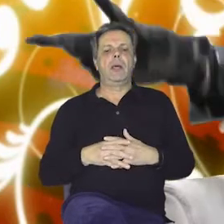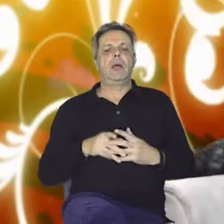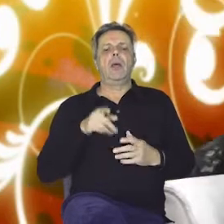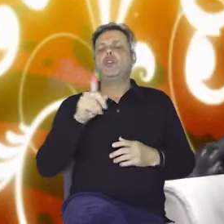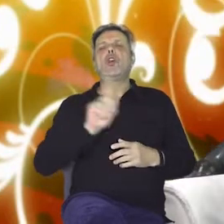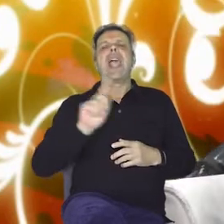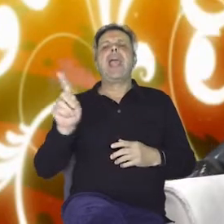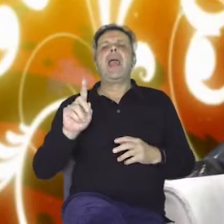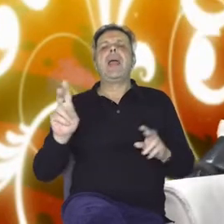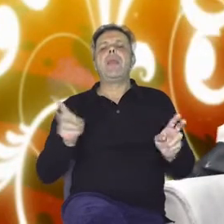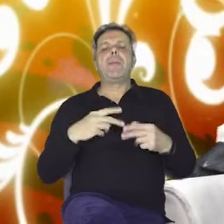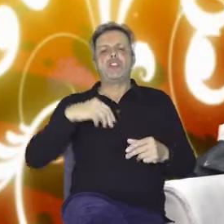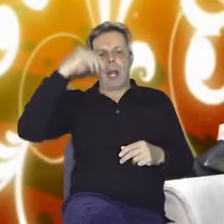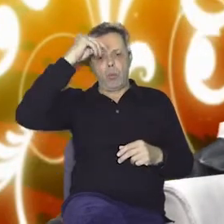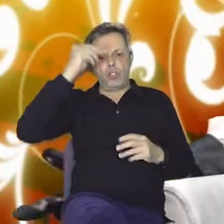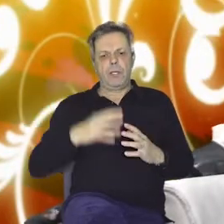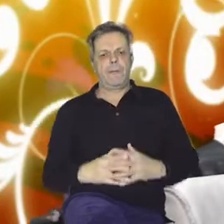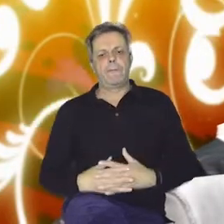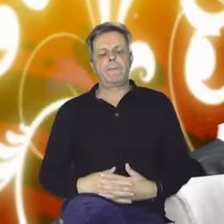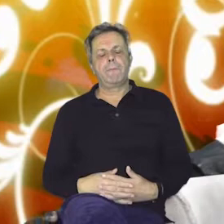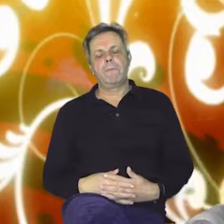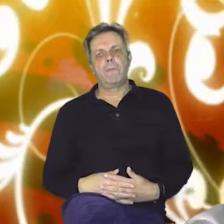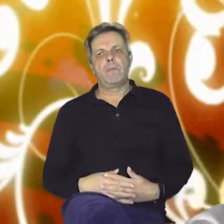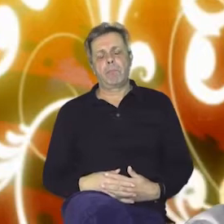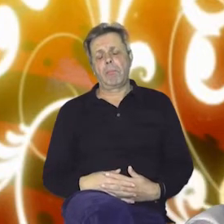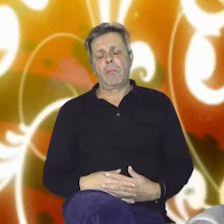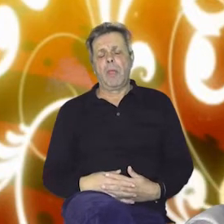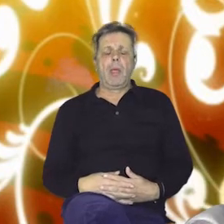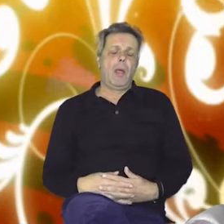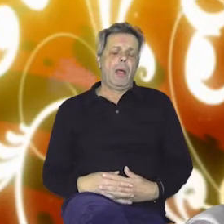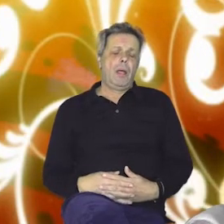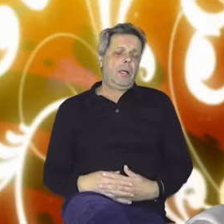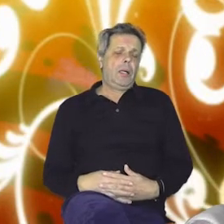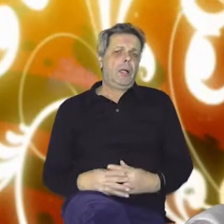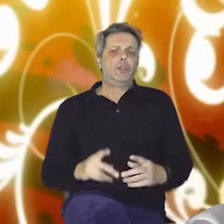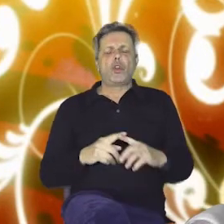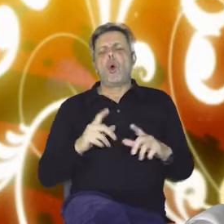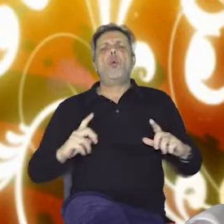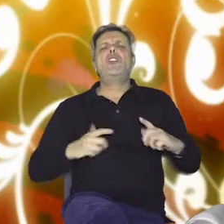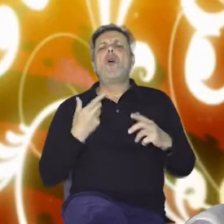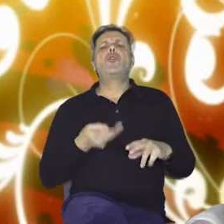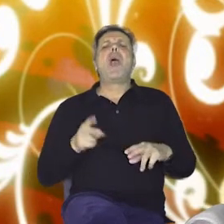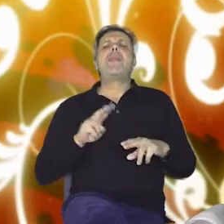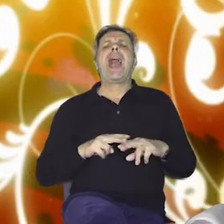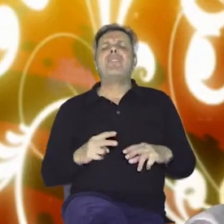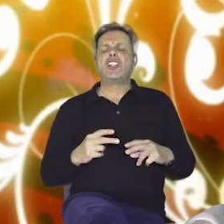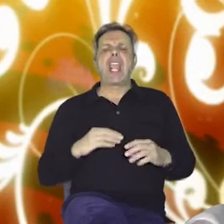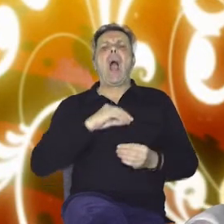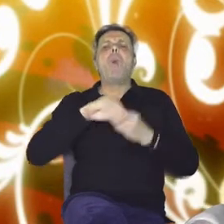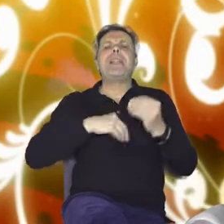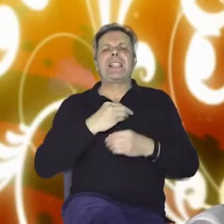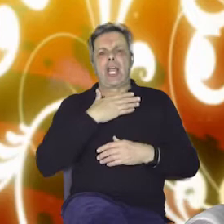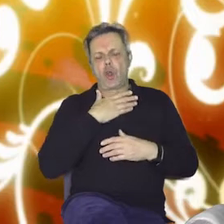Evo. Pa da, ovo ste lijepo rekli, ja mislim da je u životu najvažnija obiteljska škola.